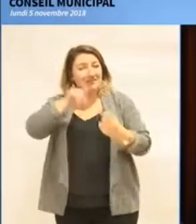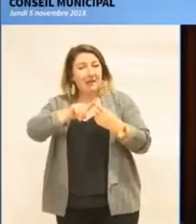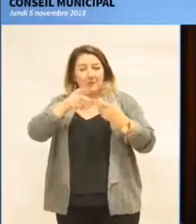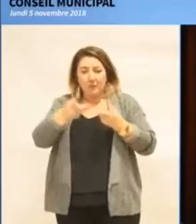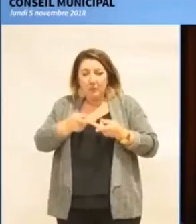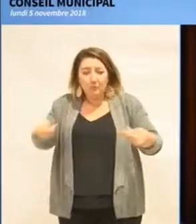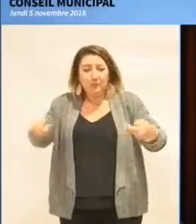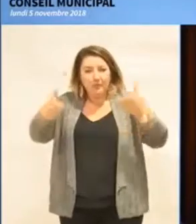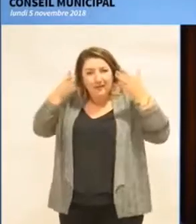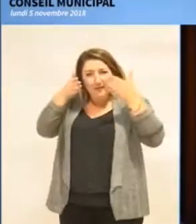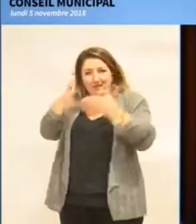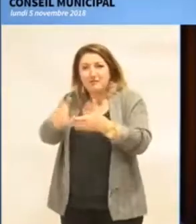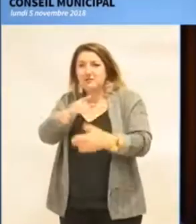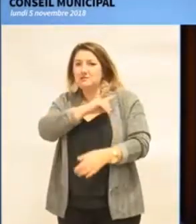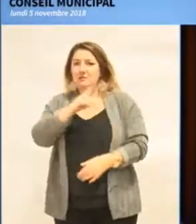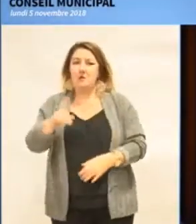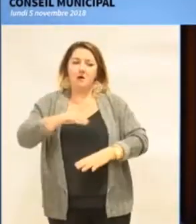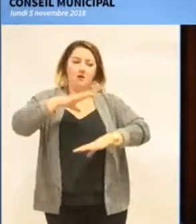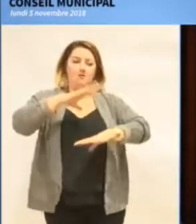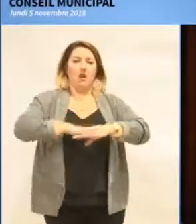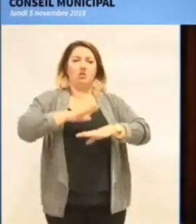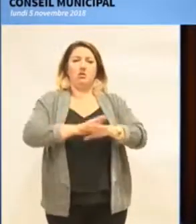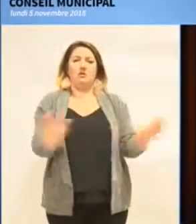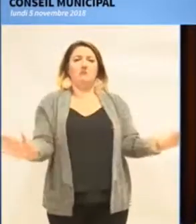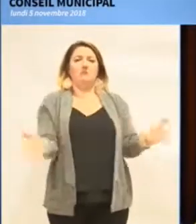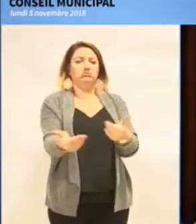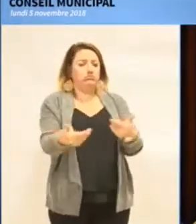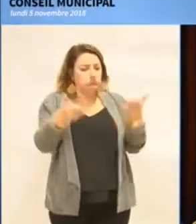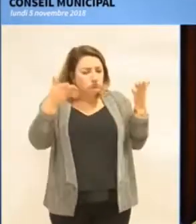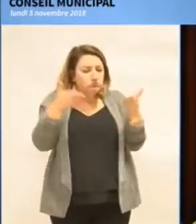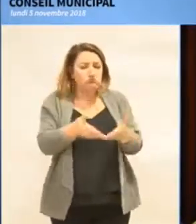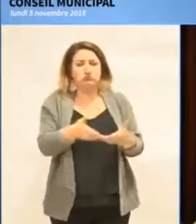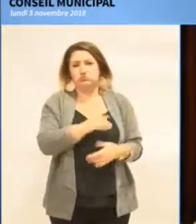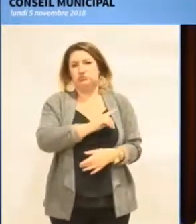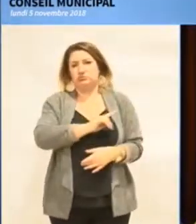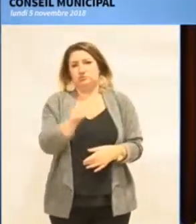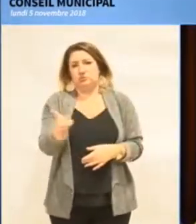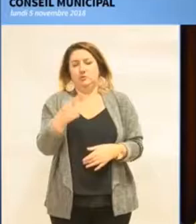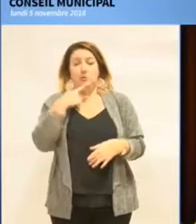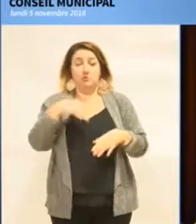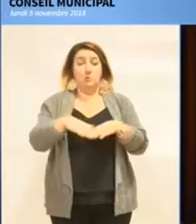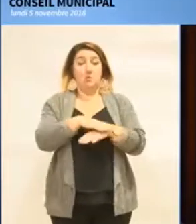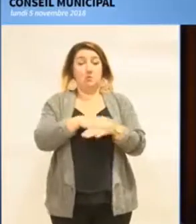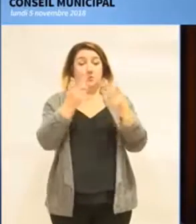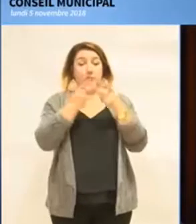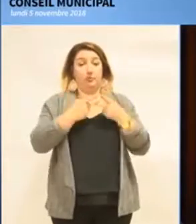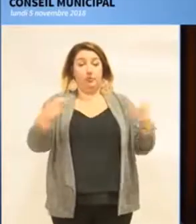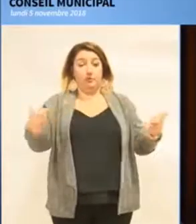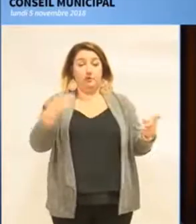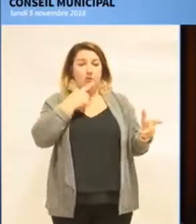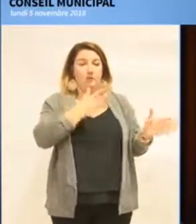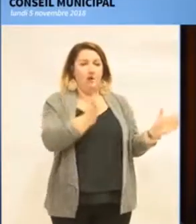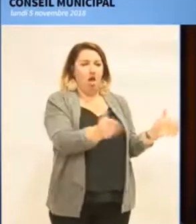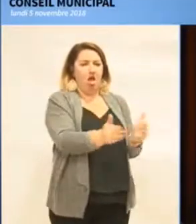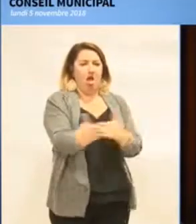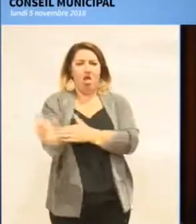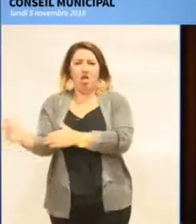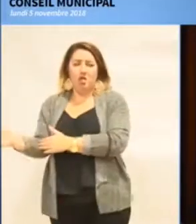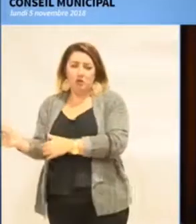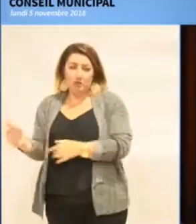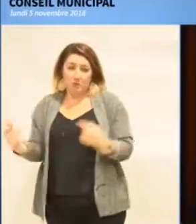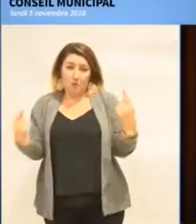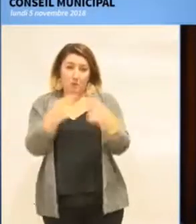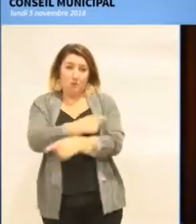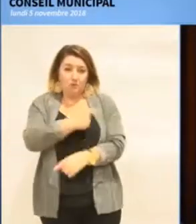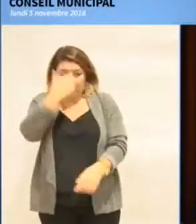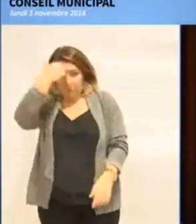à partir des territoires, des quartiers, et donc de sectoriser encore une fois ces politiques publiques qui, on le voit bien, sont nécessaires pour l'ensemble de